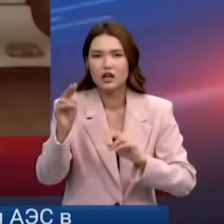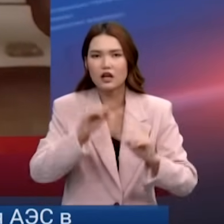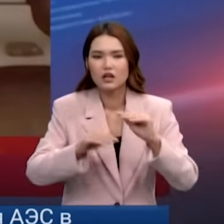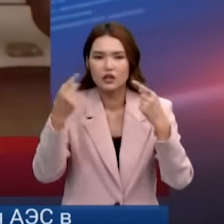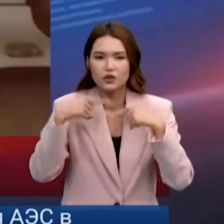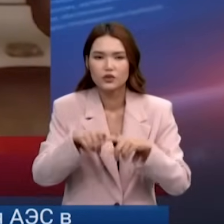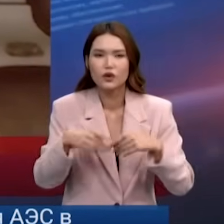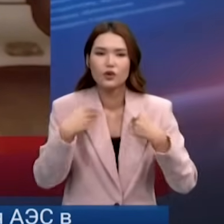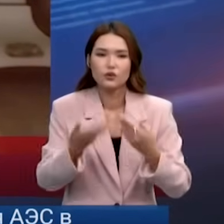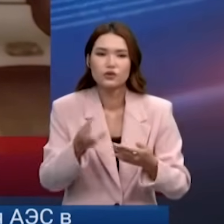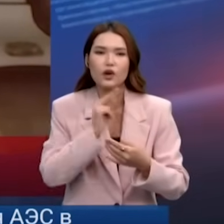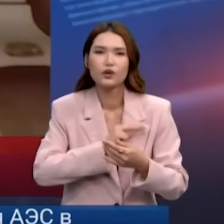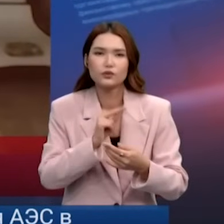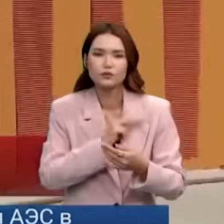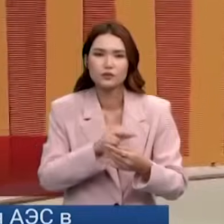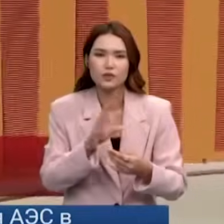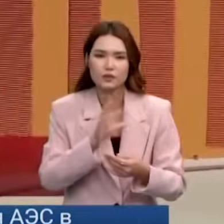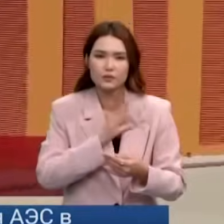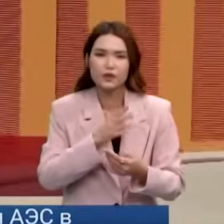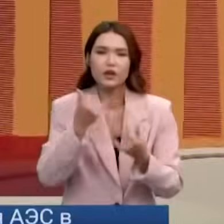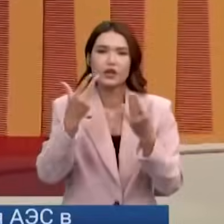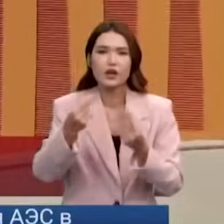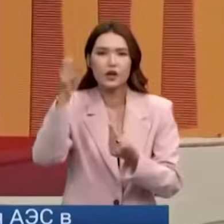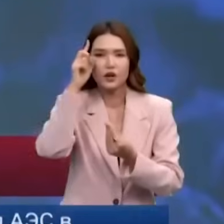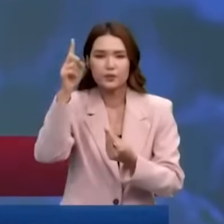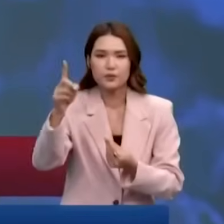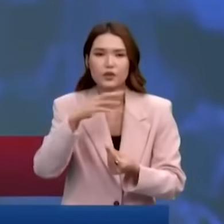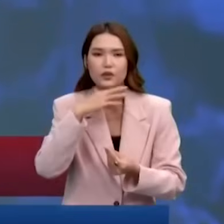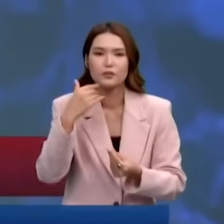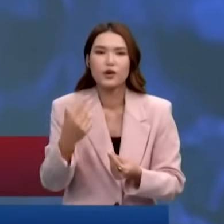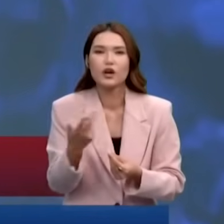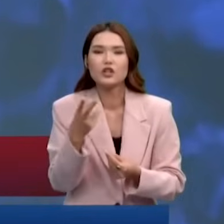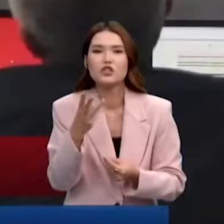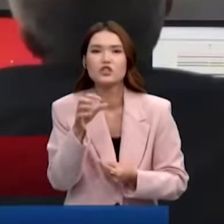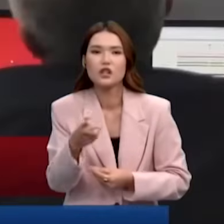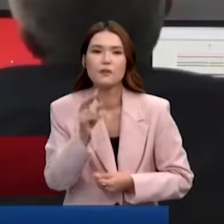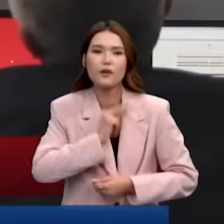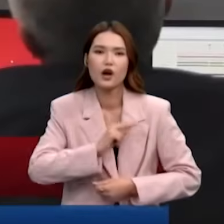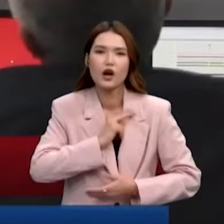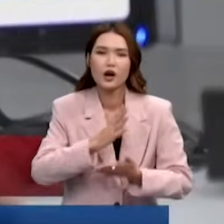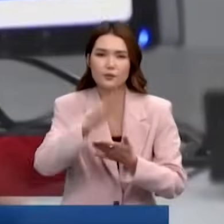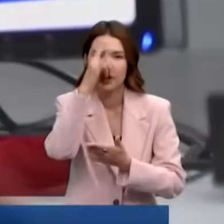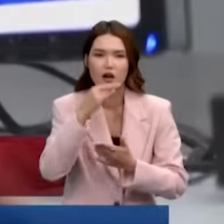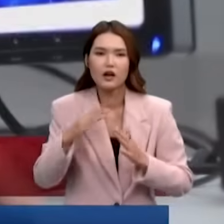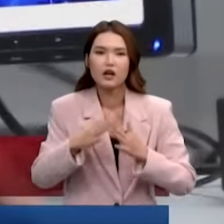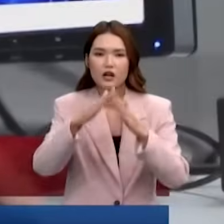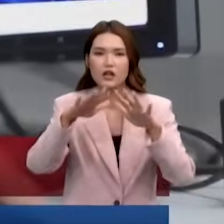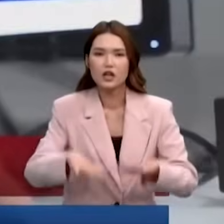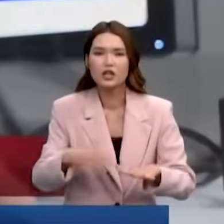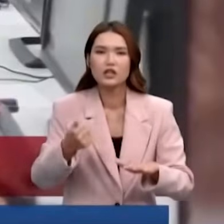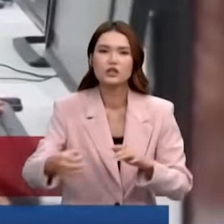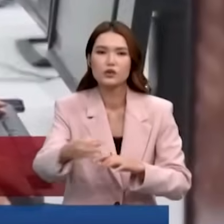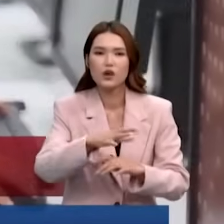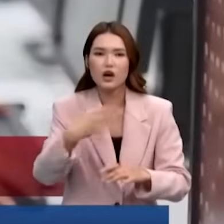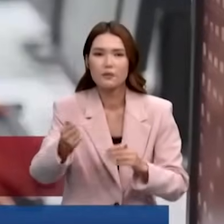зымырандың әзірлеу жұмыстарын бастап жатырмыз. Бүгінде елімізде спутниктердің үш тобы штаттық режимде жұмыс істейді. Қазақстан ғарыш сапары акционерлік қоғамы